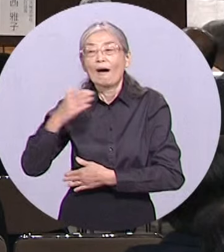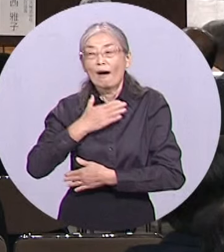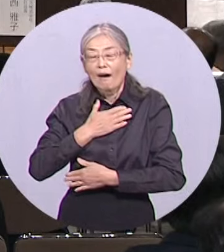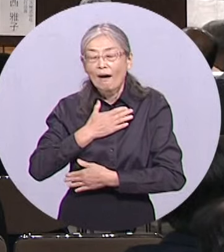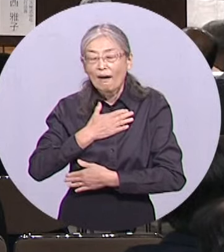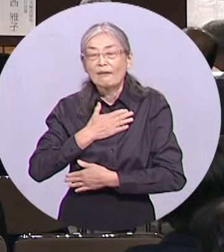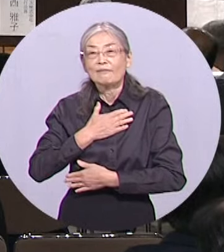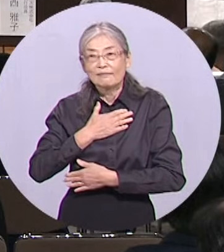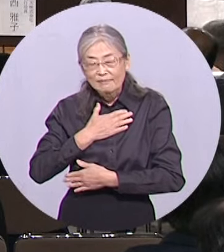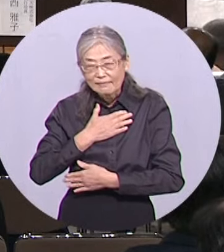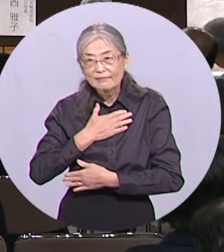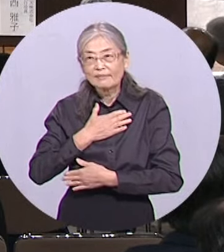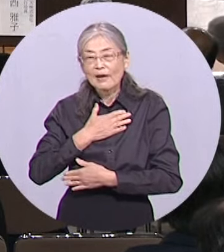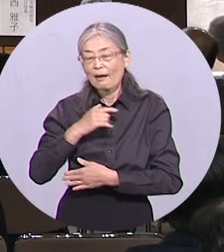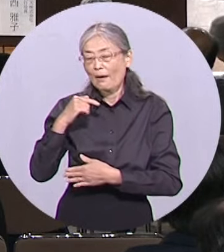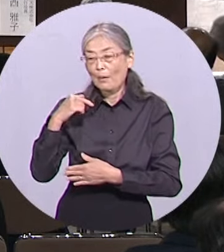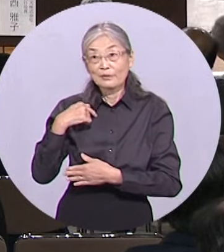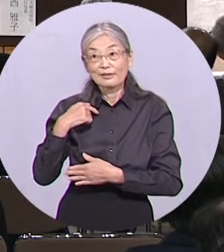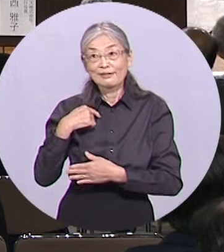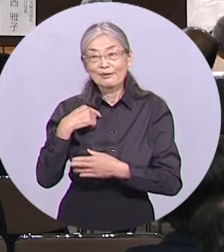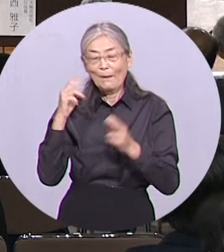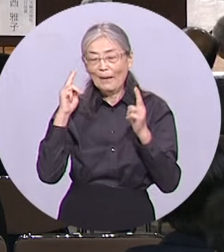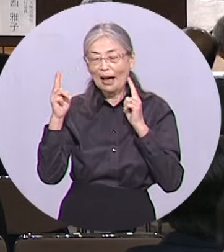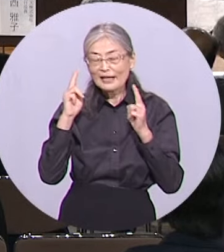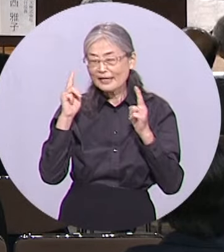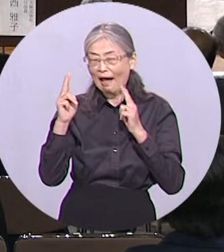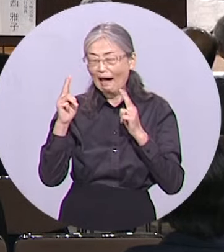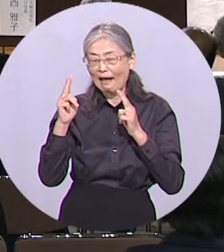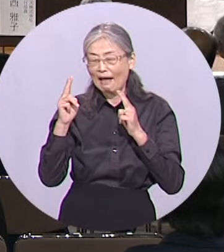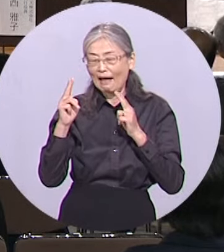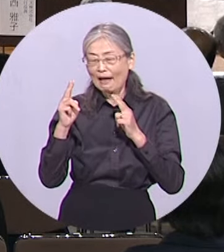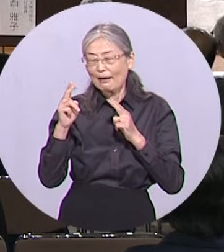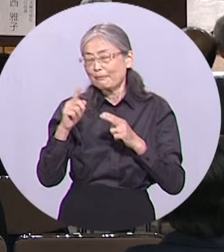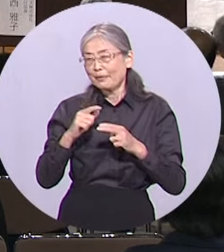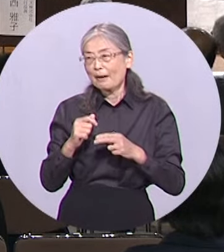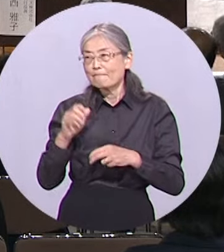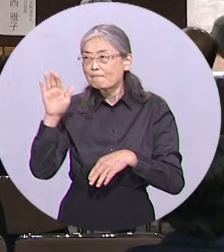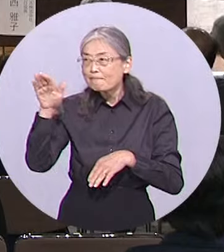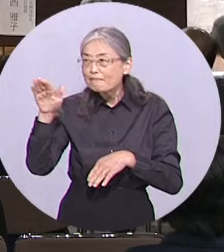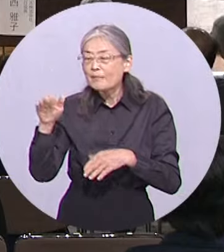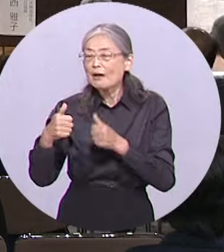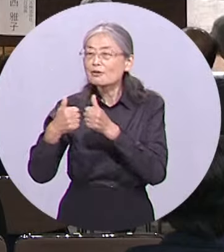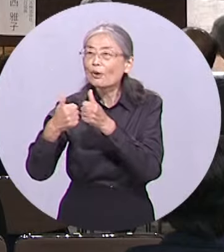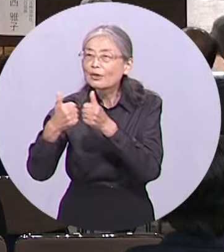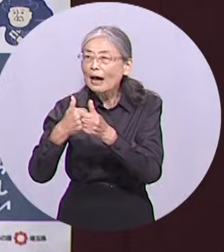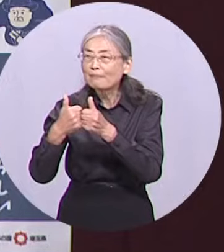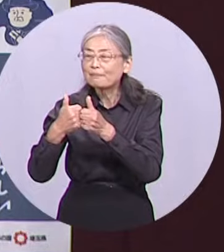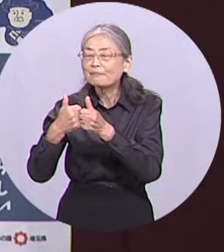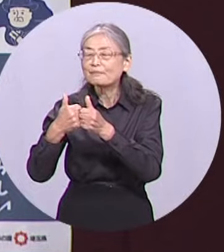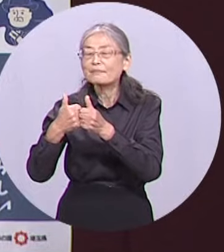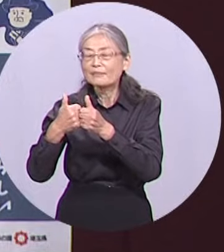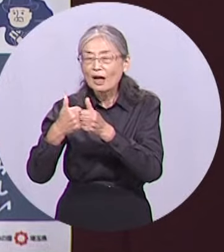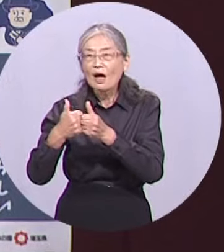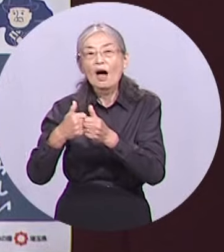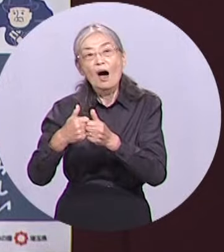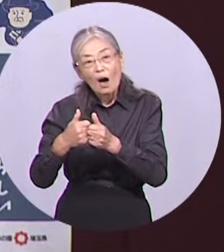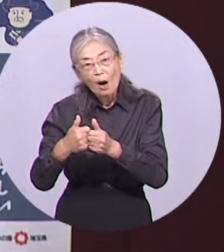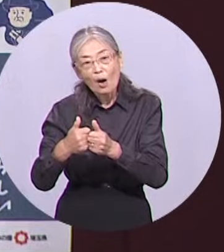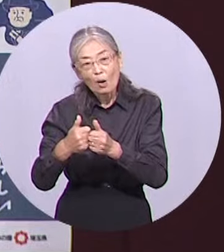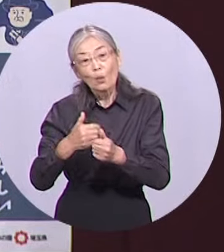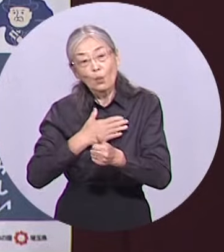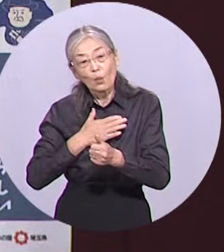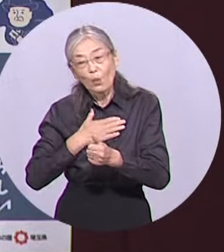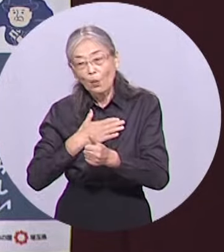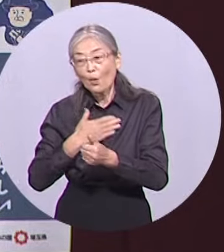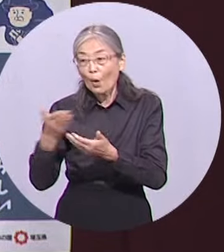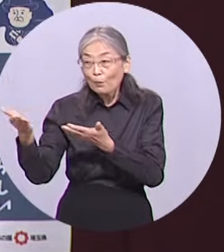ですね、弊社 その創業者の一人が渋沢翁に相談をしたところ、まあ、これよくお貸